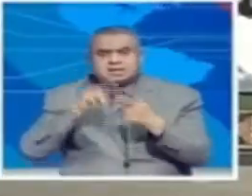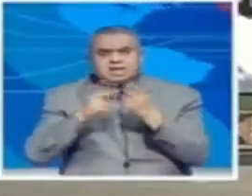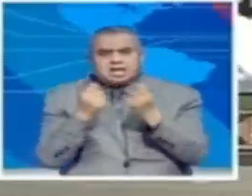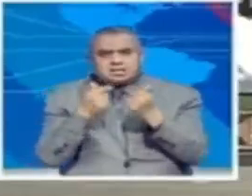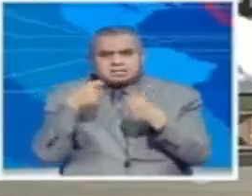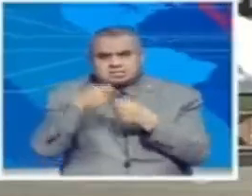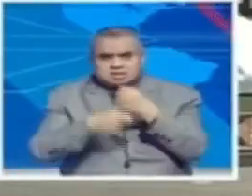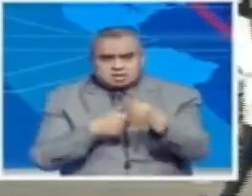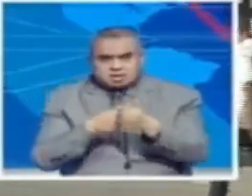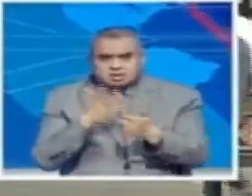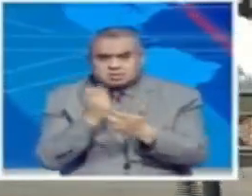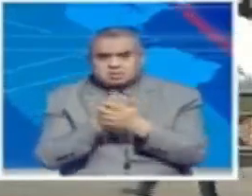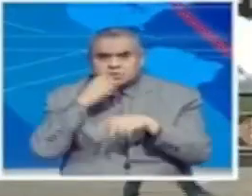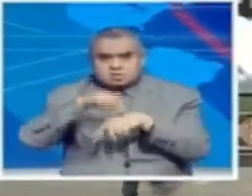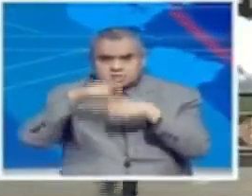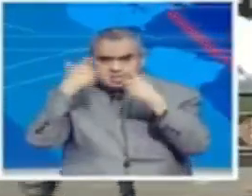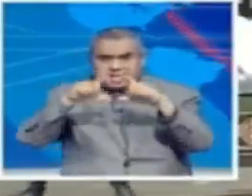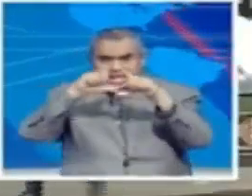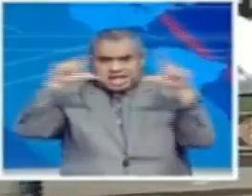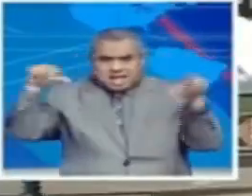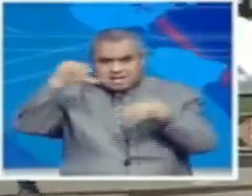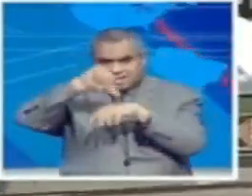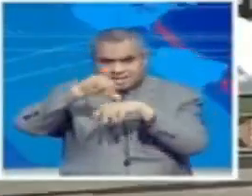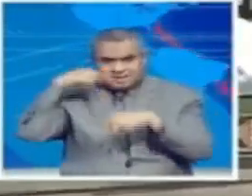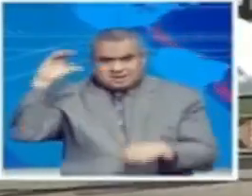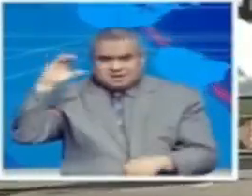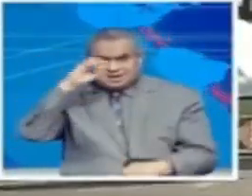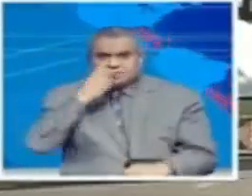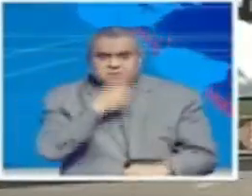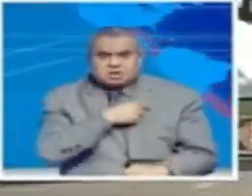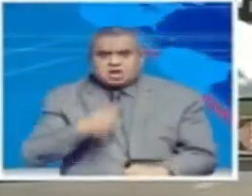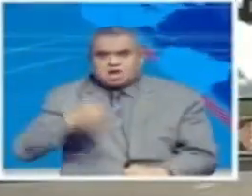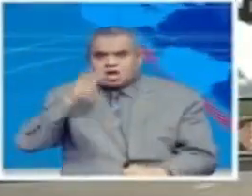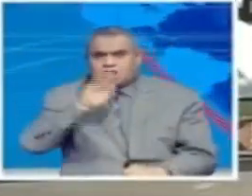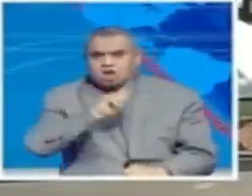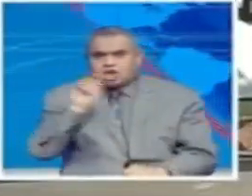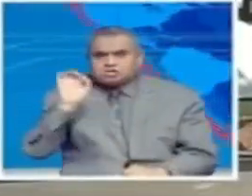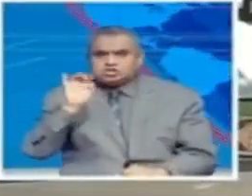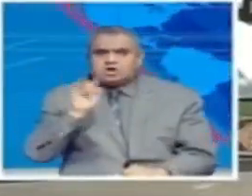الاقتصادي. من أمام حملة المرشح الرئاسي عبد الفتاح السيسي، أشرف مبارك، التلفزيون المصري.